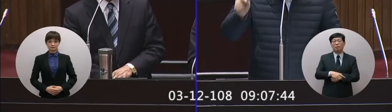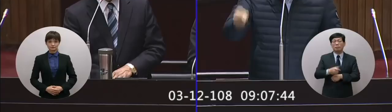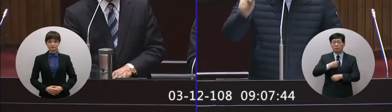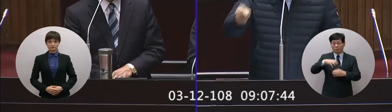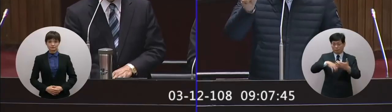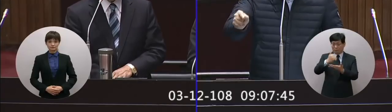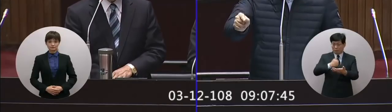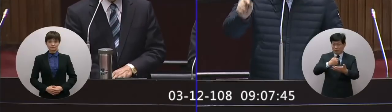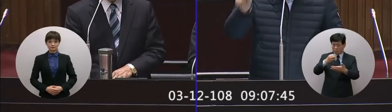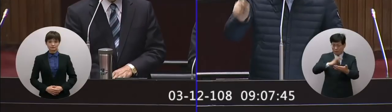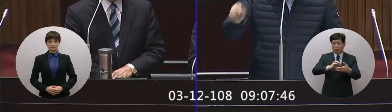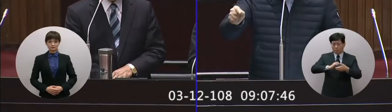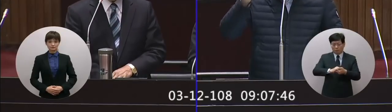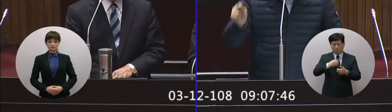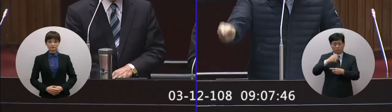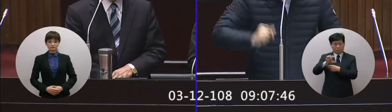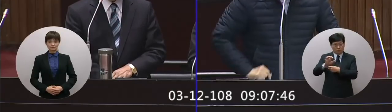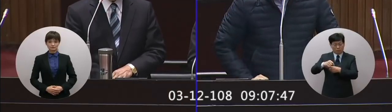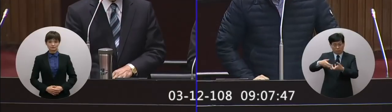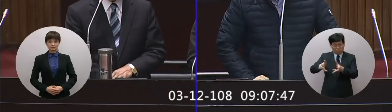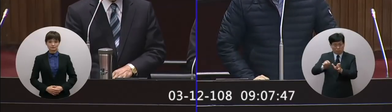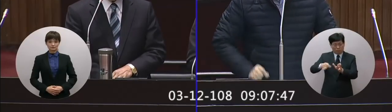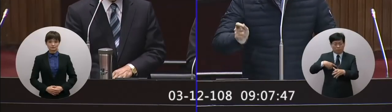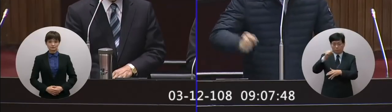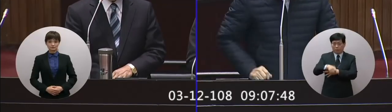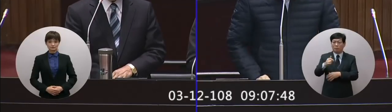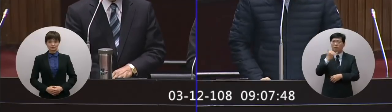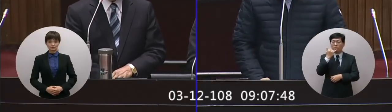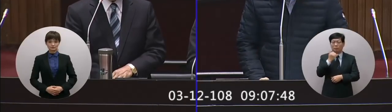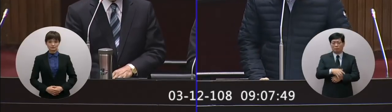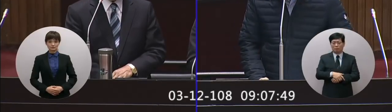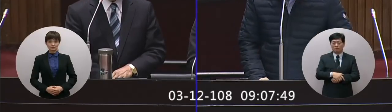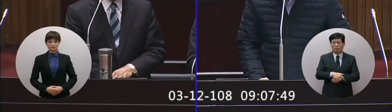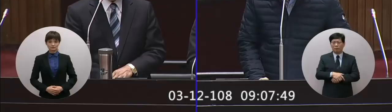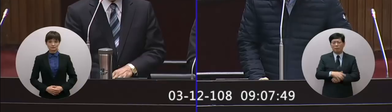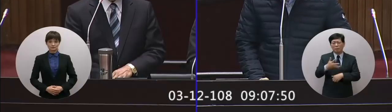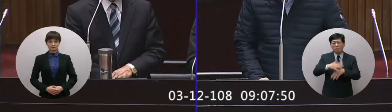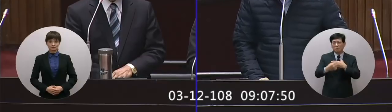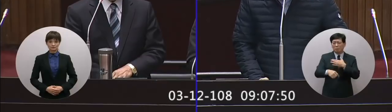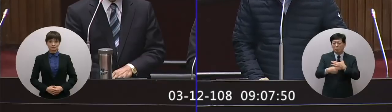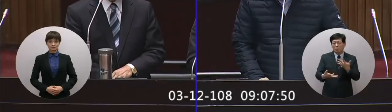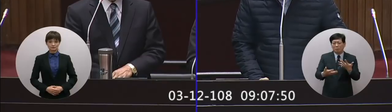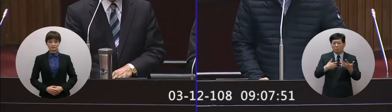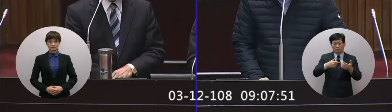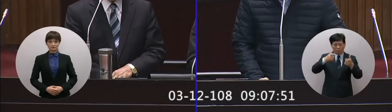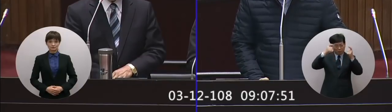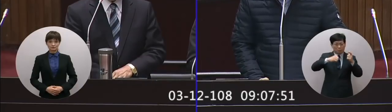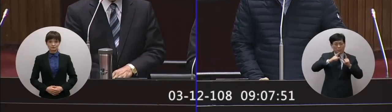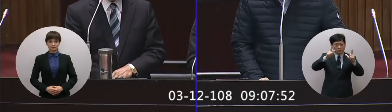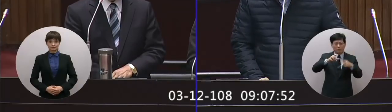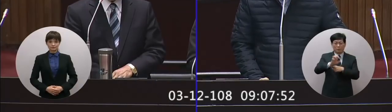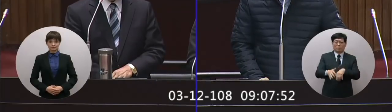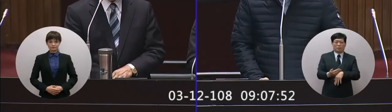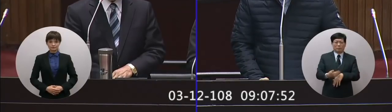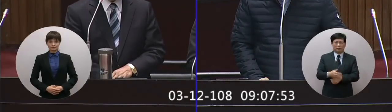内销必须农业主管机关核准才可以内销，哪会伤害高品地区的农